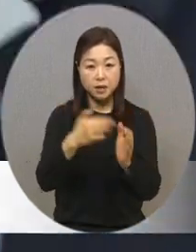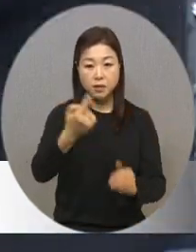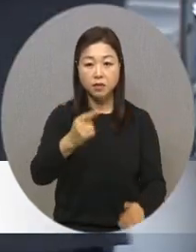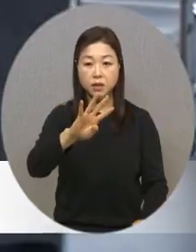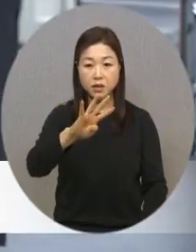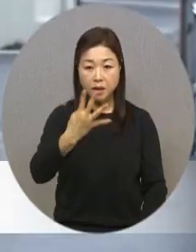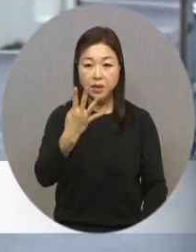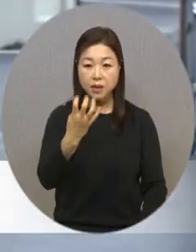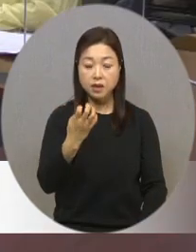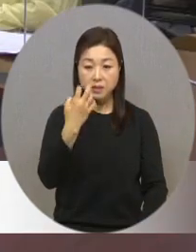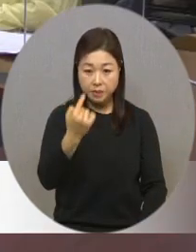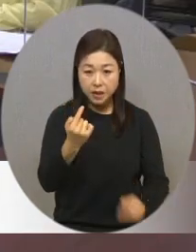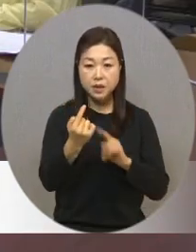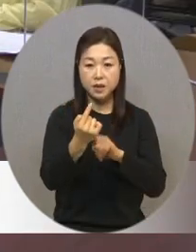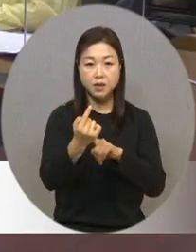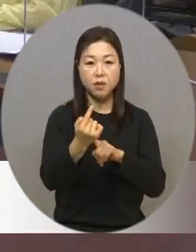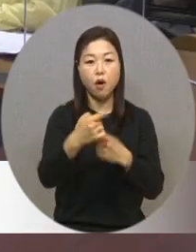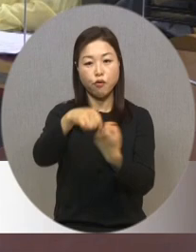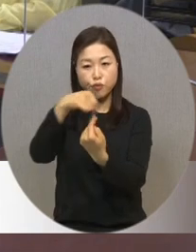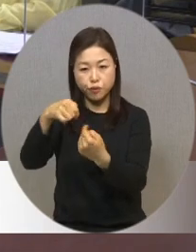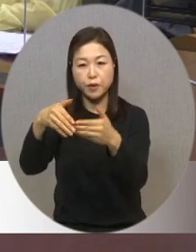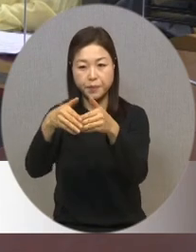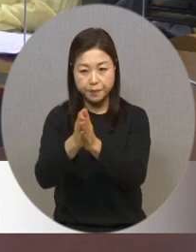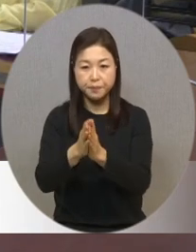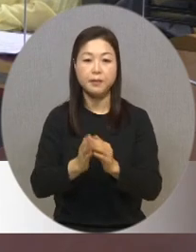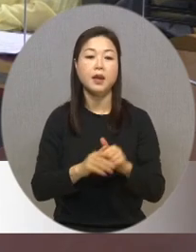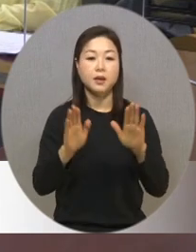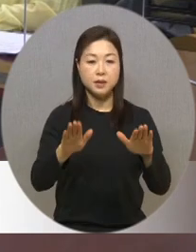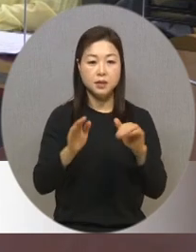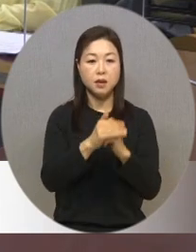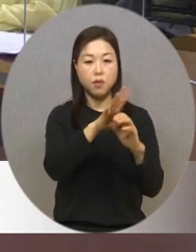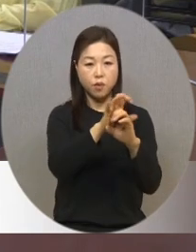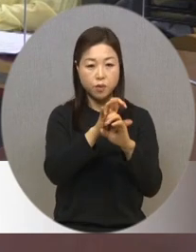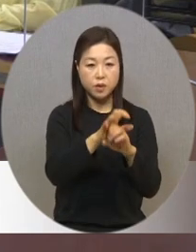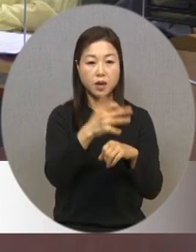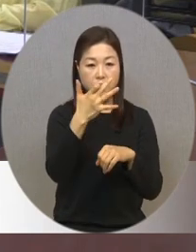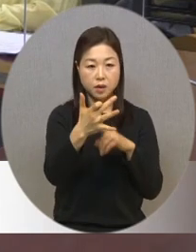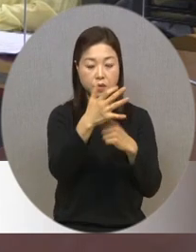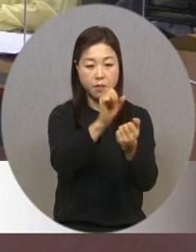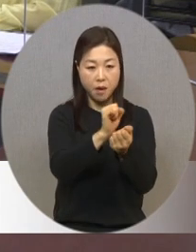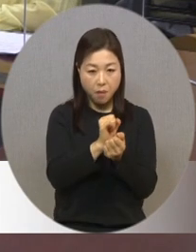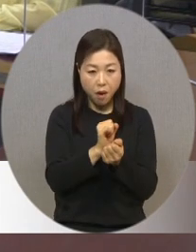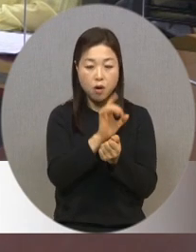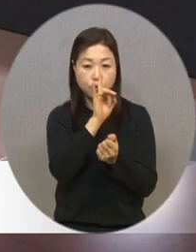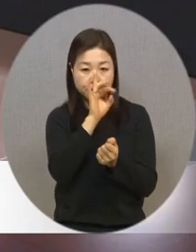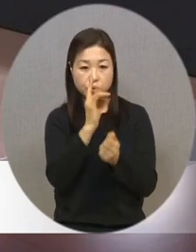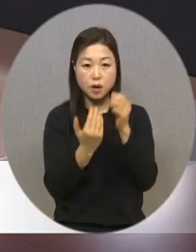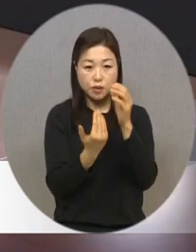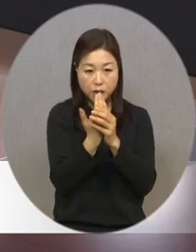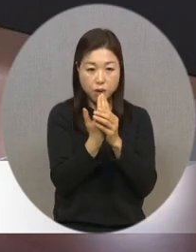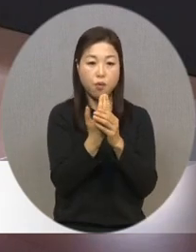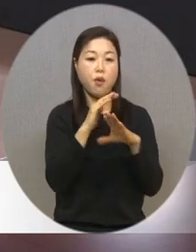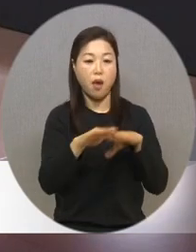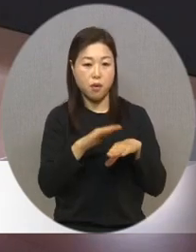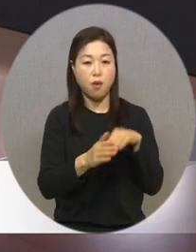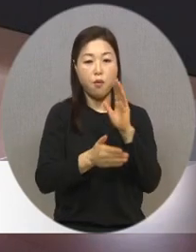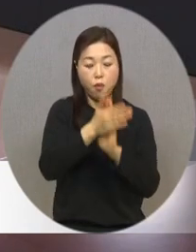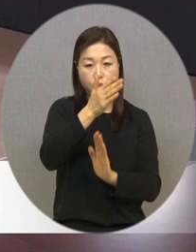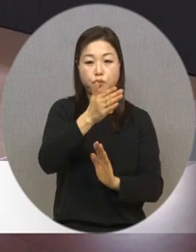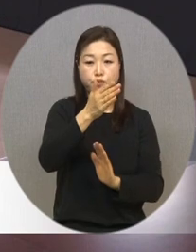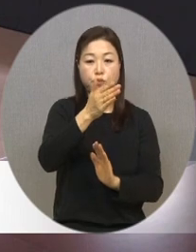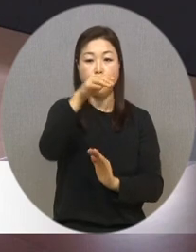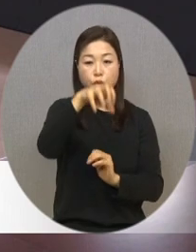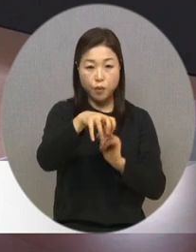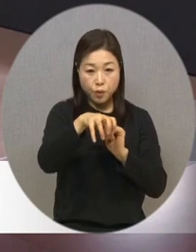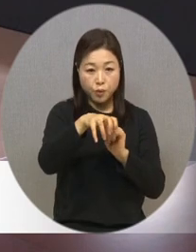종료했습니다. 이는 코로나 바이러스 감염증 19 중앙사고수습본부의 코로나19 대응체계